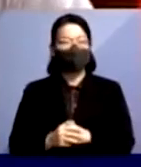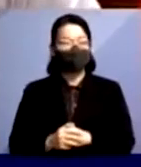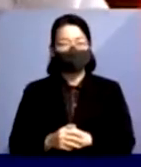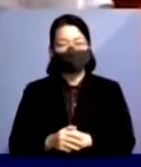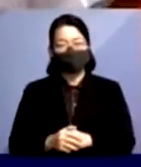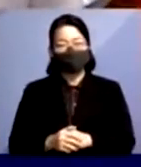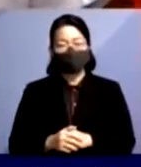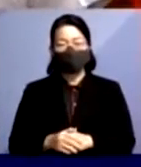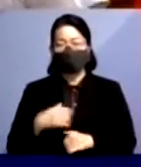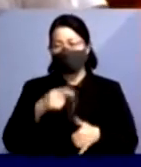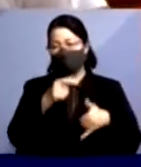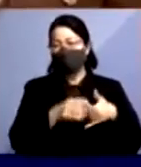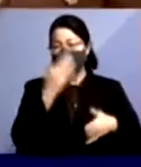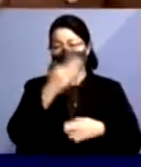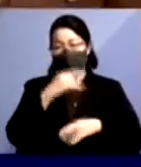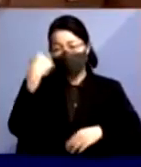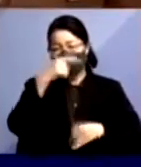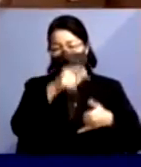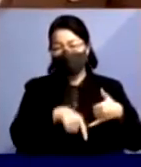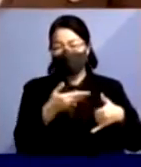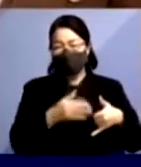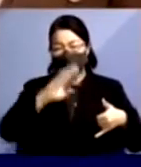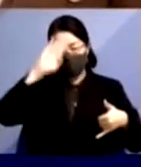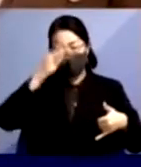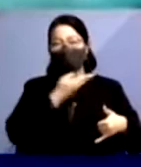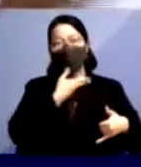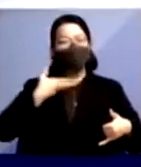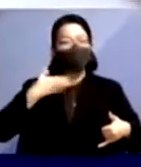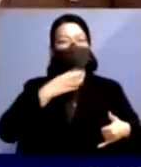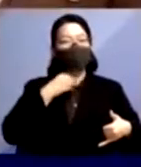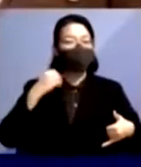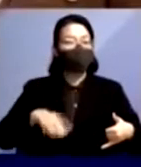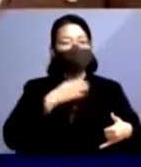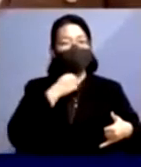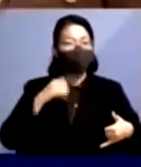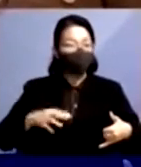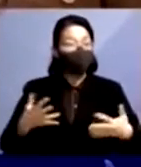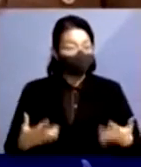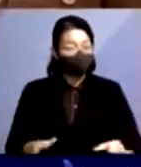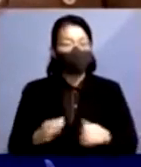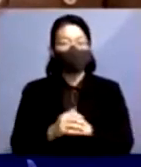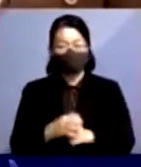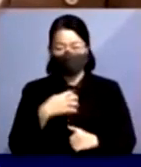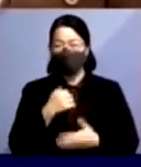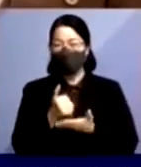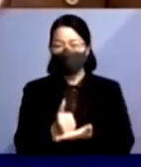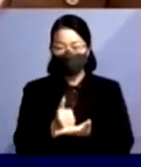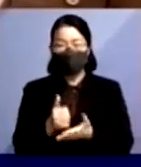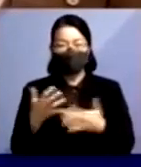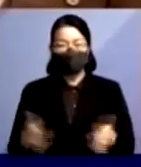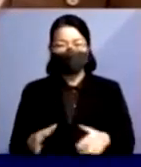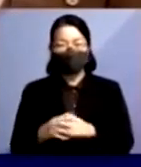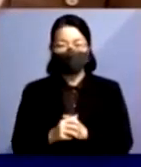องก็มีโรคประจำตัวเป็นไทรอยด์ระหว่างการตั้งครรภ์ค่ะต้องคลอดออกก่อนกำหนดขณะตั้งครรภ์ได้เพียง7เดือนเท่านั้นแพทย์ก็